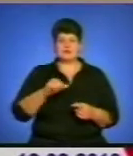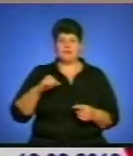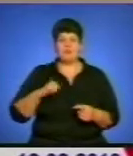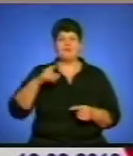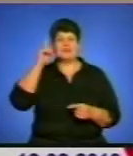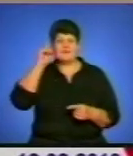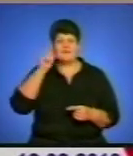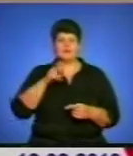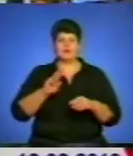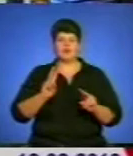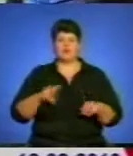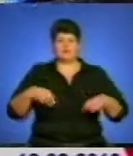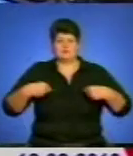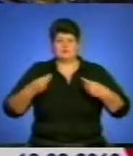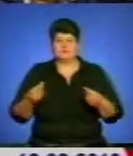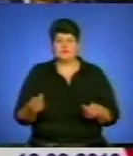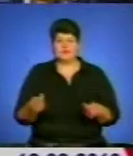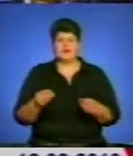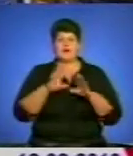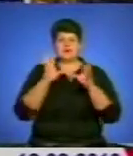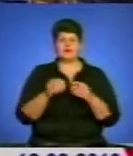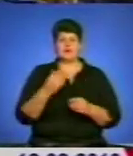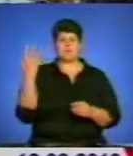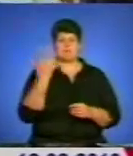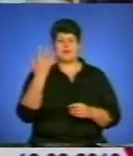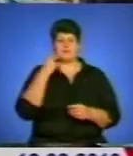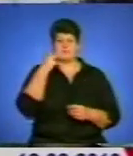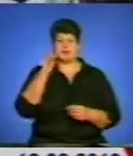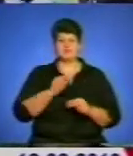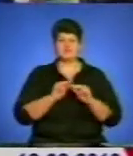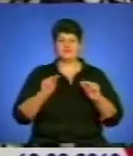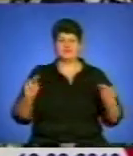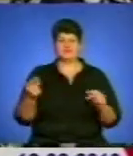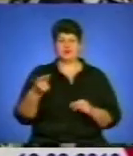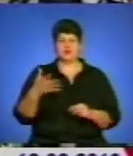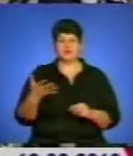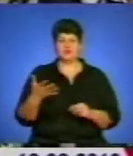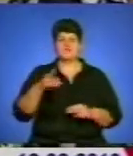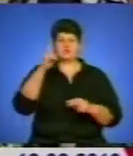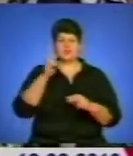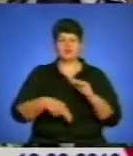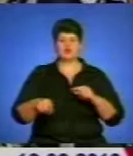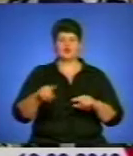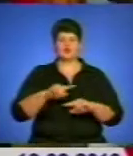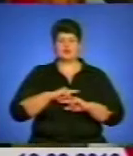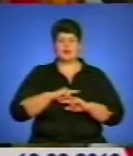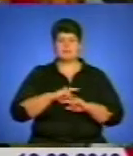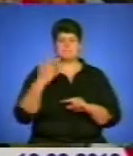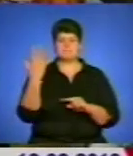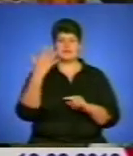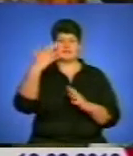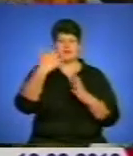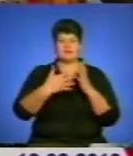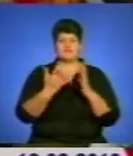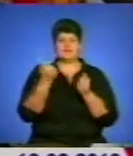ці знання передати іншому. А загалом їх 5 найкращих учителів на Тернопільщині. У заключному етапі конкурсу в 5 номінаціях